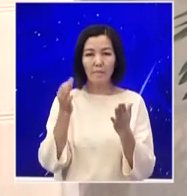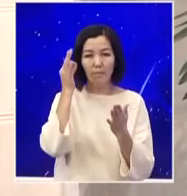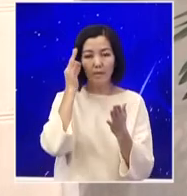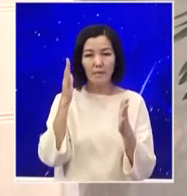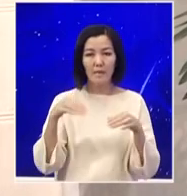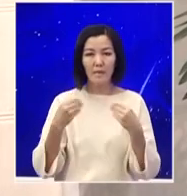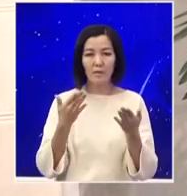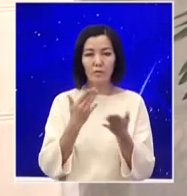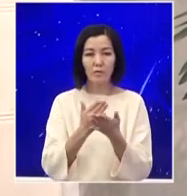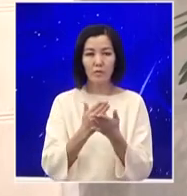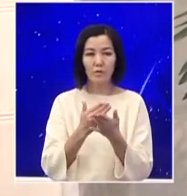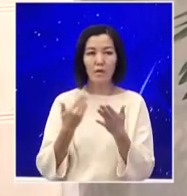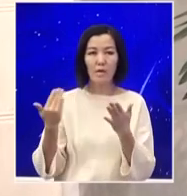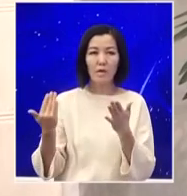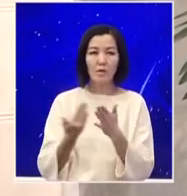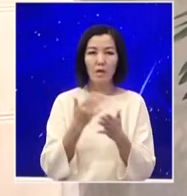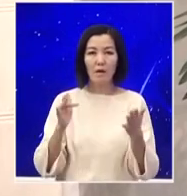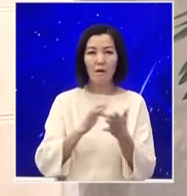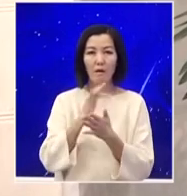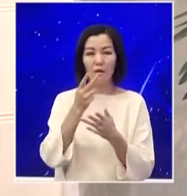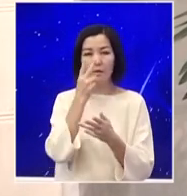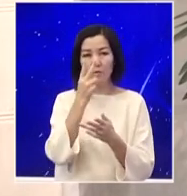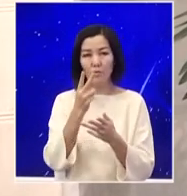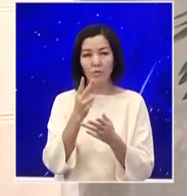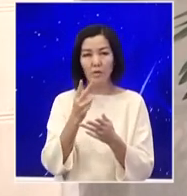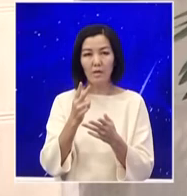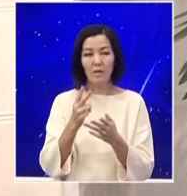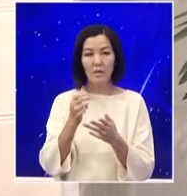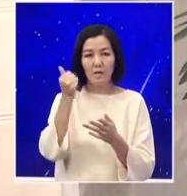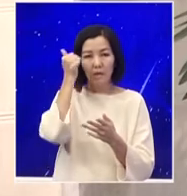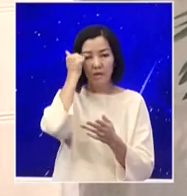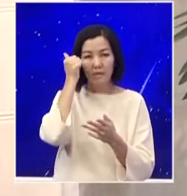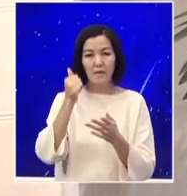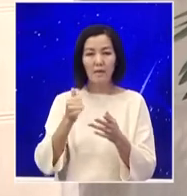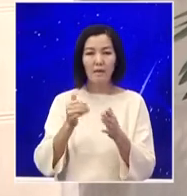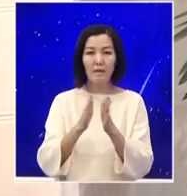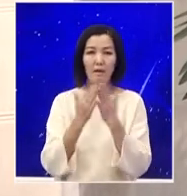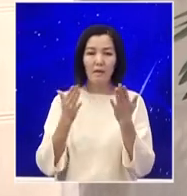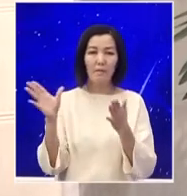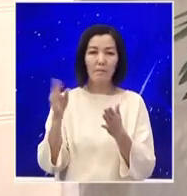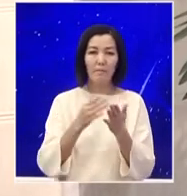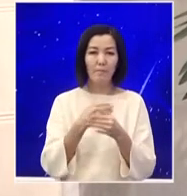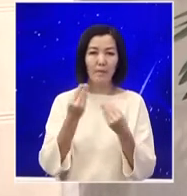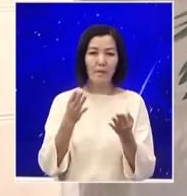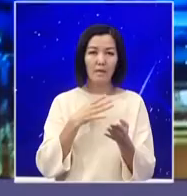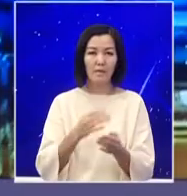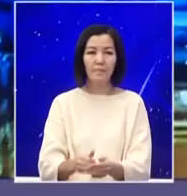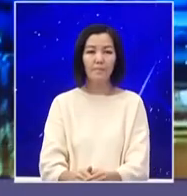шығады. Жаңа қаланы көріп отырсыздар, қала естелік кітап шығарып, барлық ардагерлерге таратып берді.